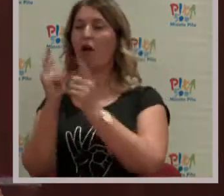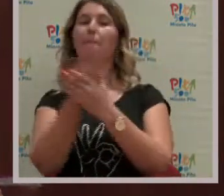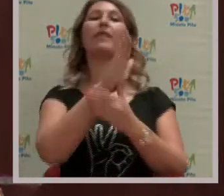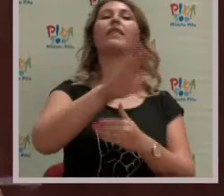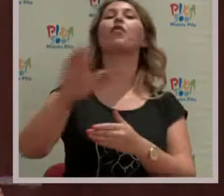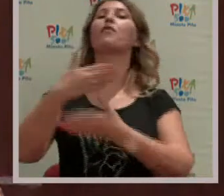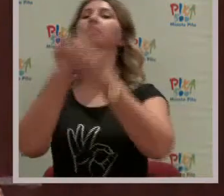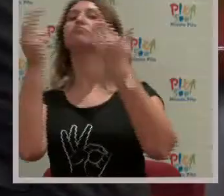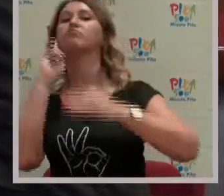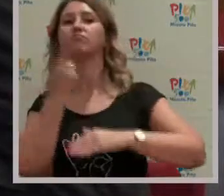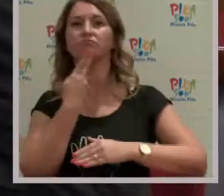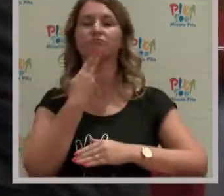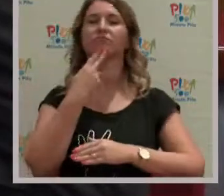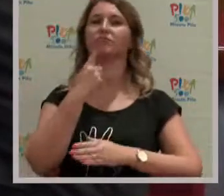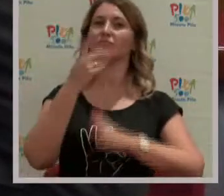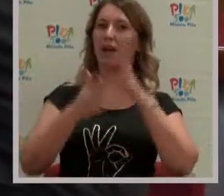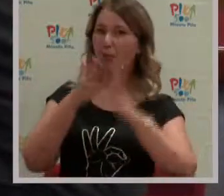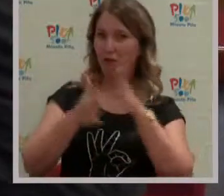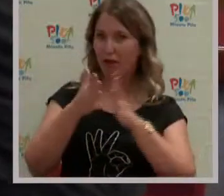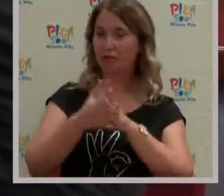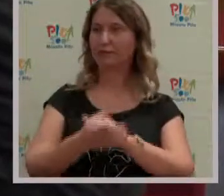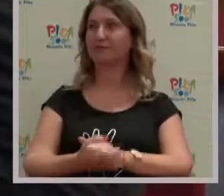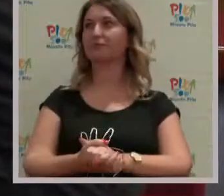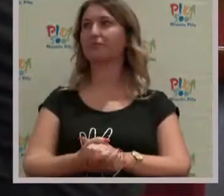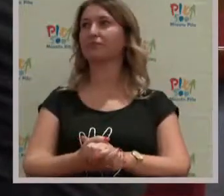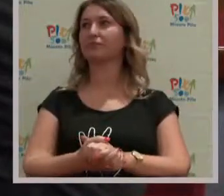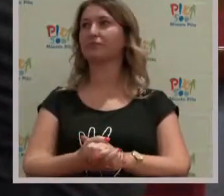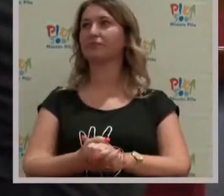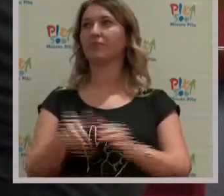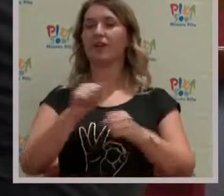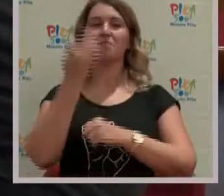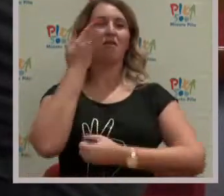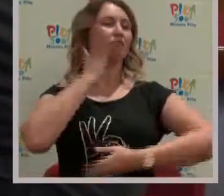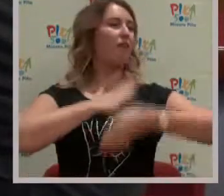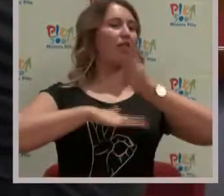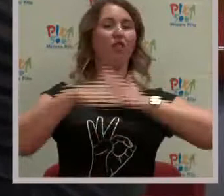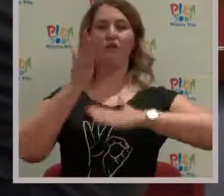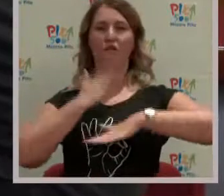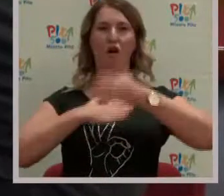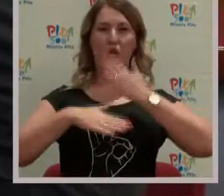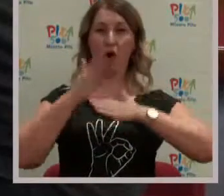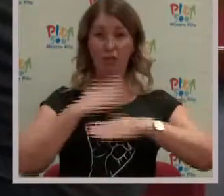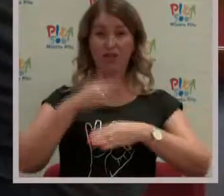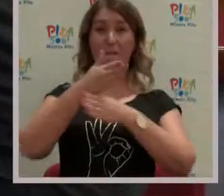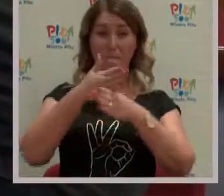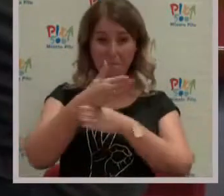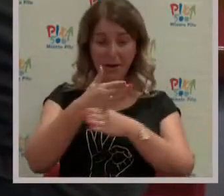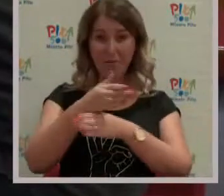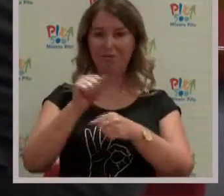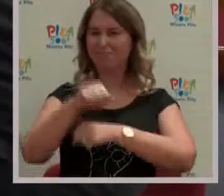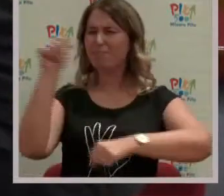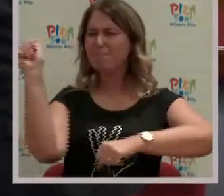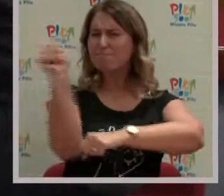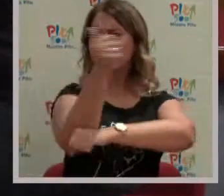Dnia Głuchych i też języka migowego. Jest mi bardzo miło, że właśnie Piła jest